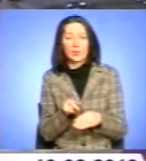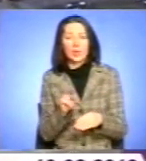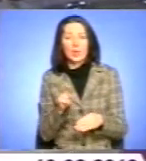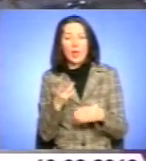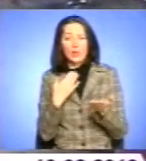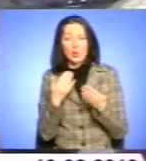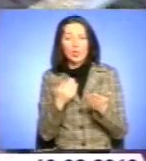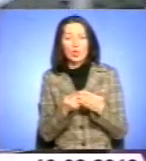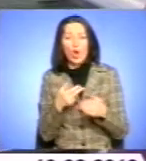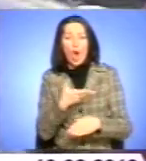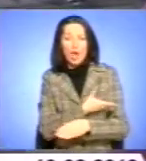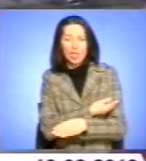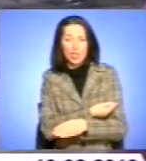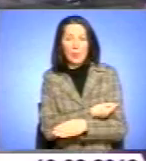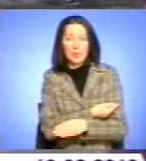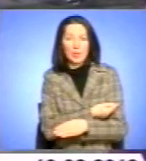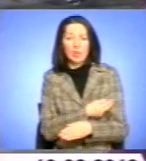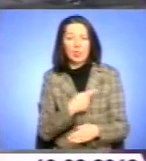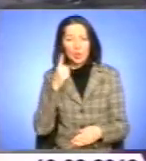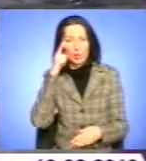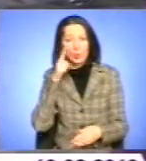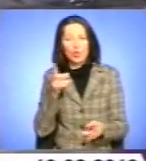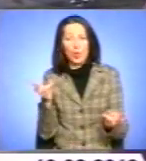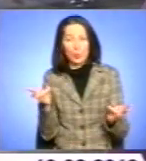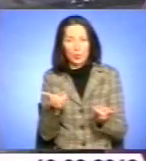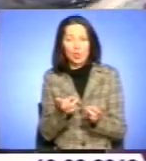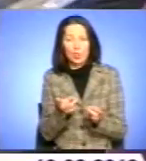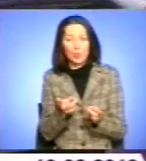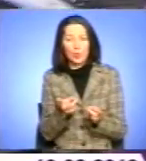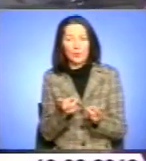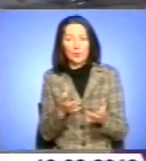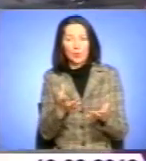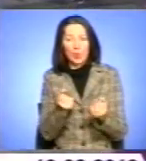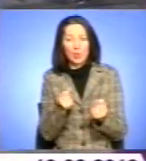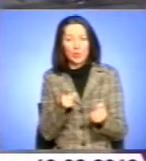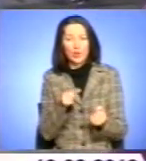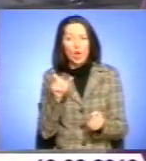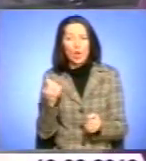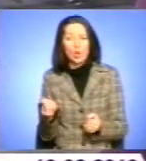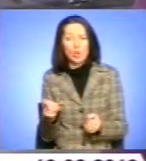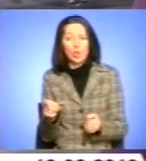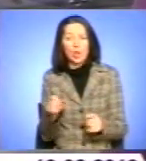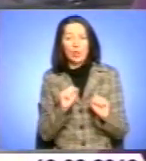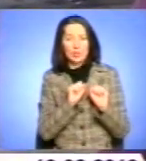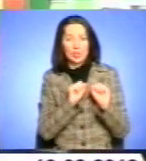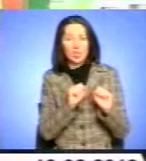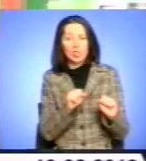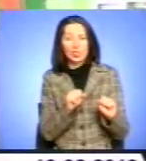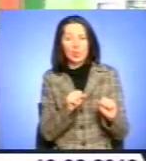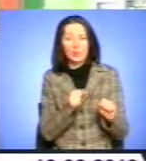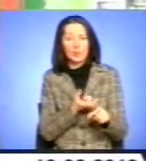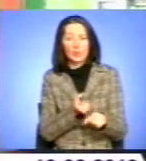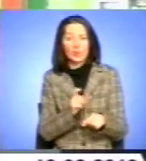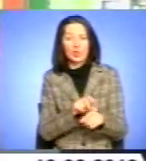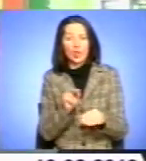До щеплення? Ну, я думаю, що потрібно брати, бо тому що людина, я думаю, захищена. Переважно я